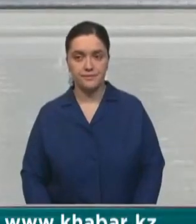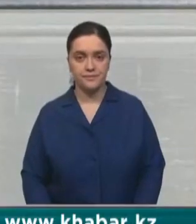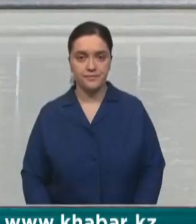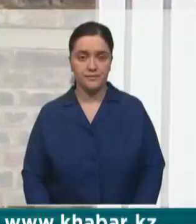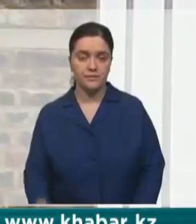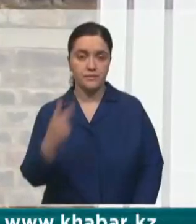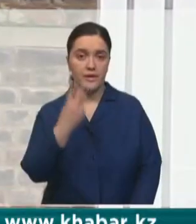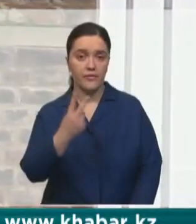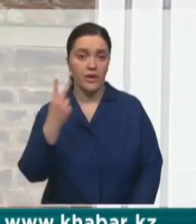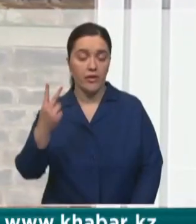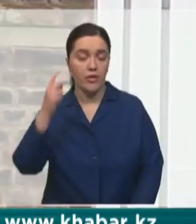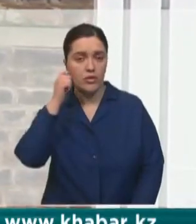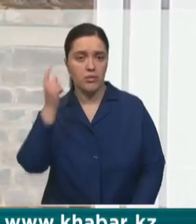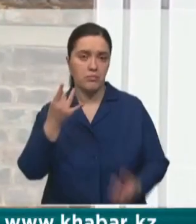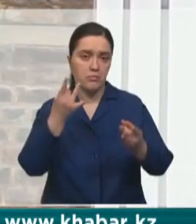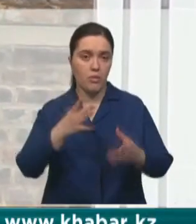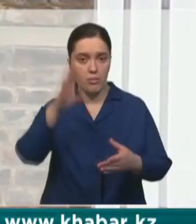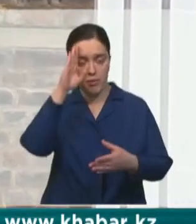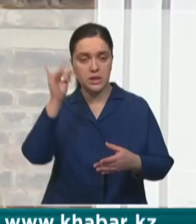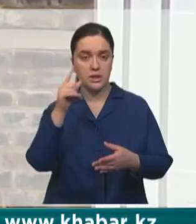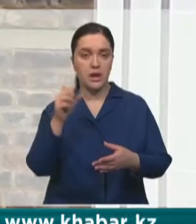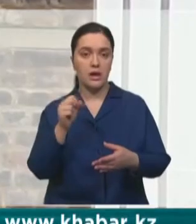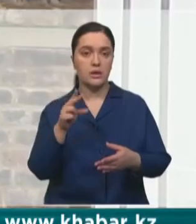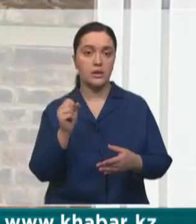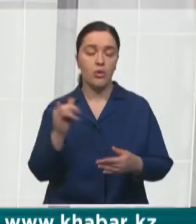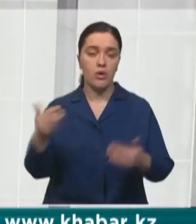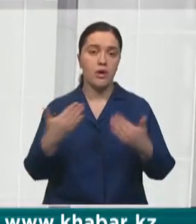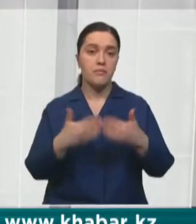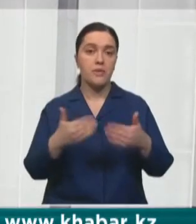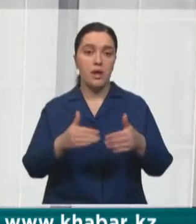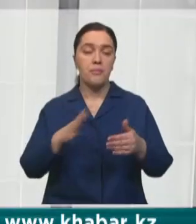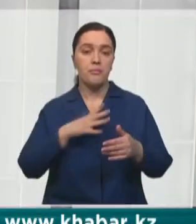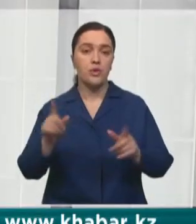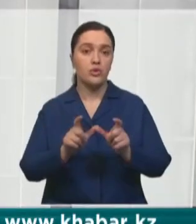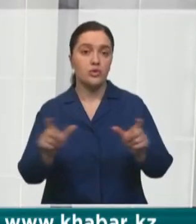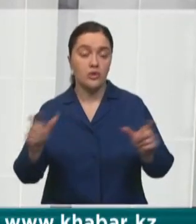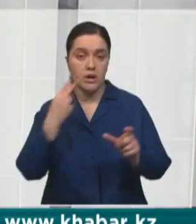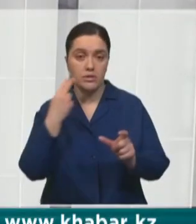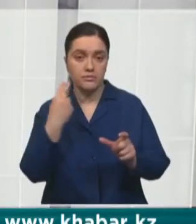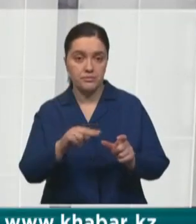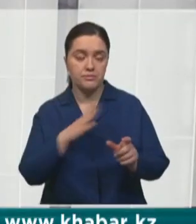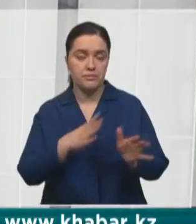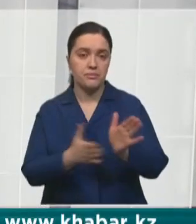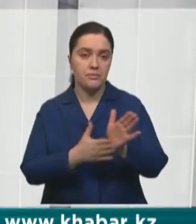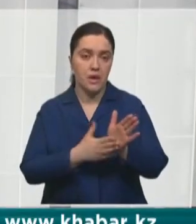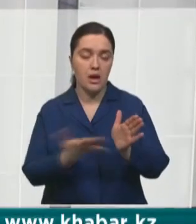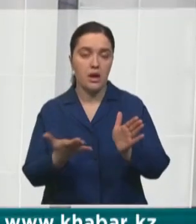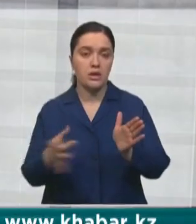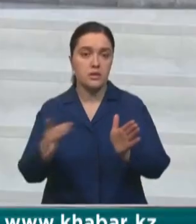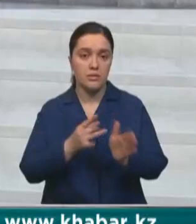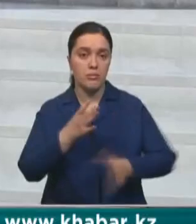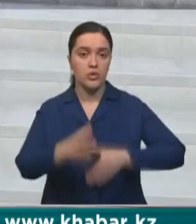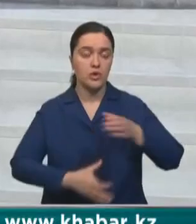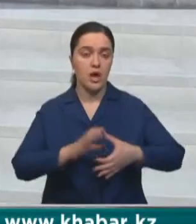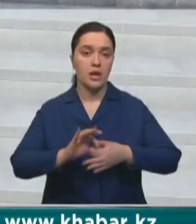Бекжану 22 года. Он простой парень из Актау, выпускник БЛИМ инновации лицея и неоднократный призер республиканских, а также международных